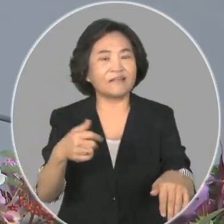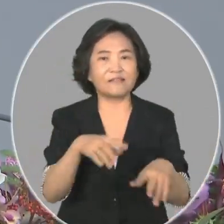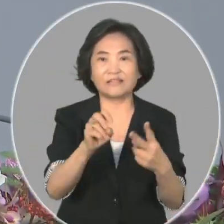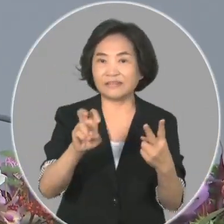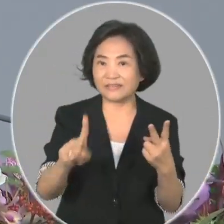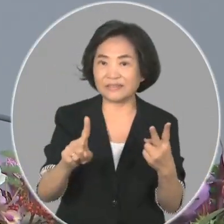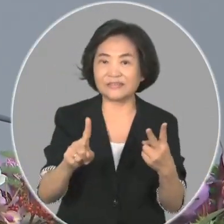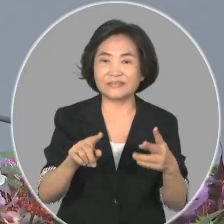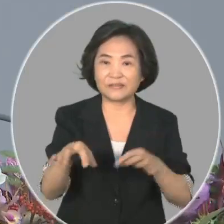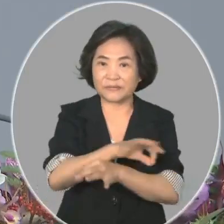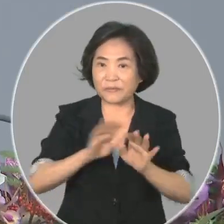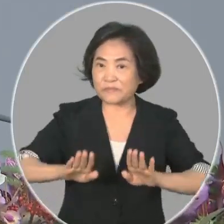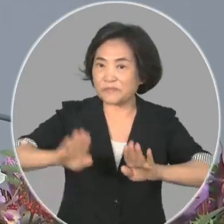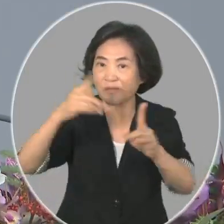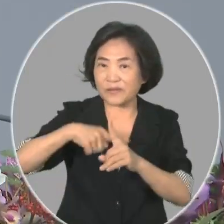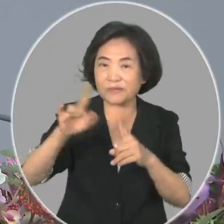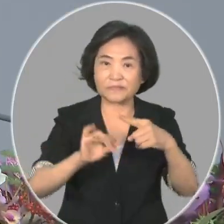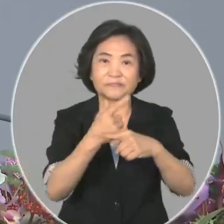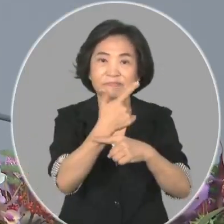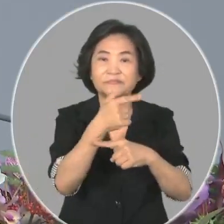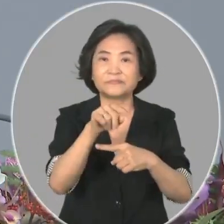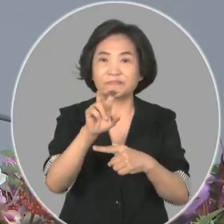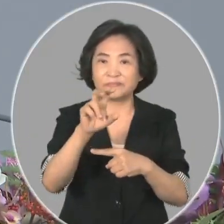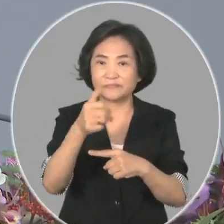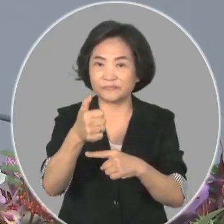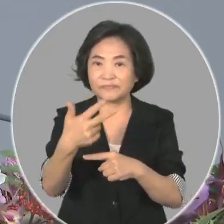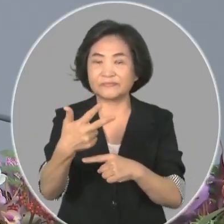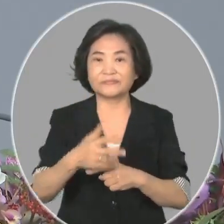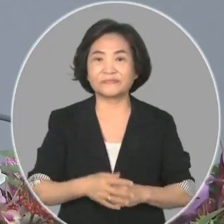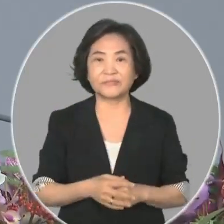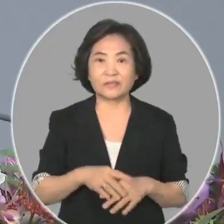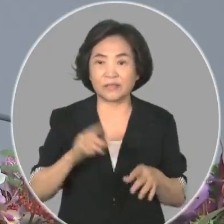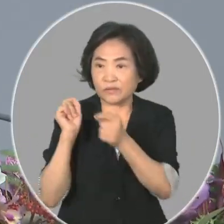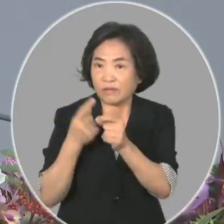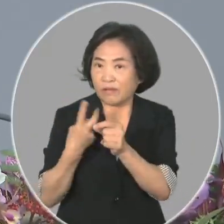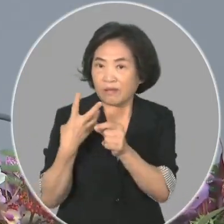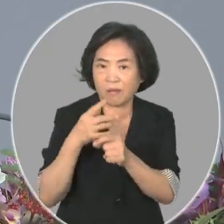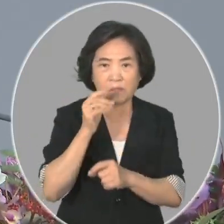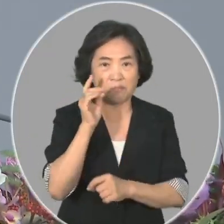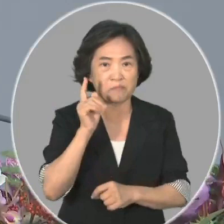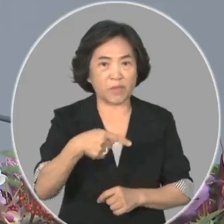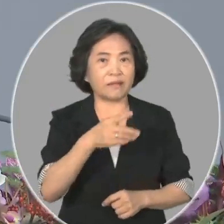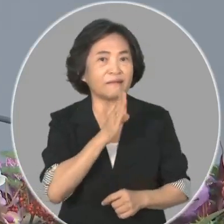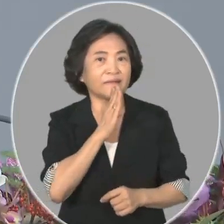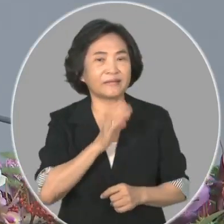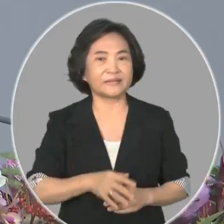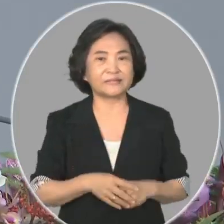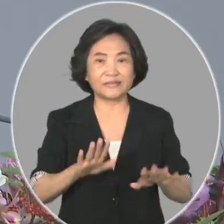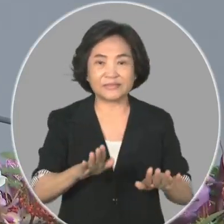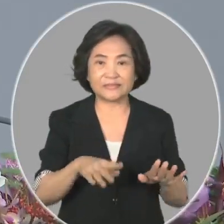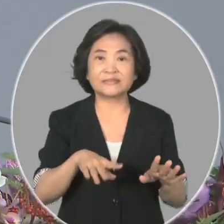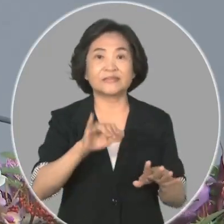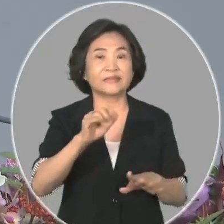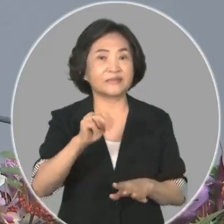2021年的经济成长率6.57%，是近年来最佳的成绩。今年的 IMD